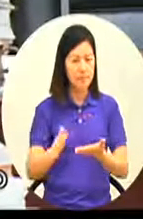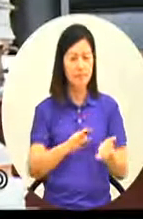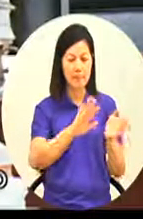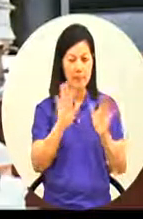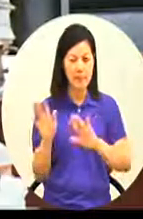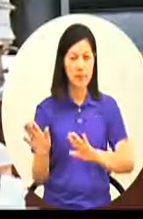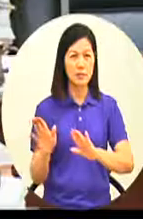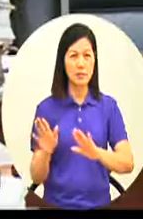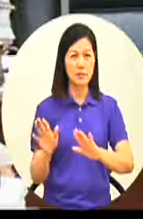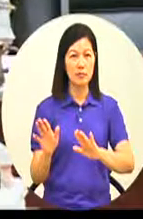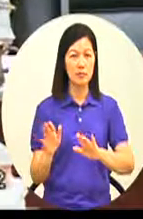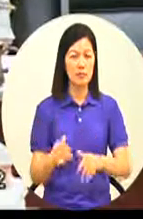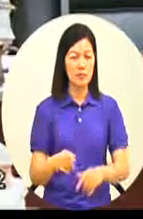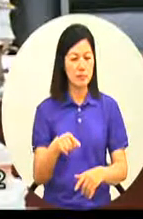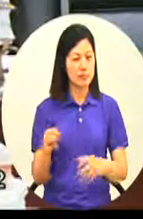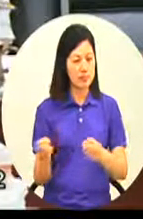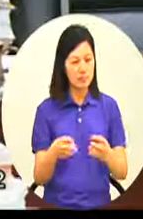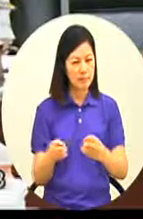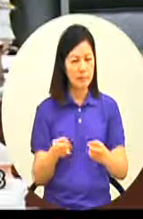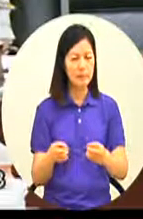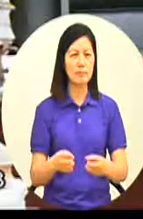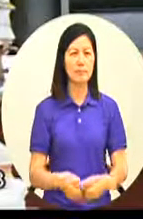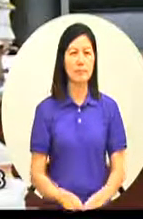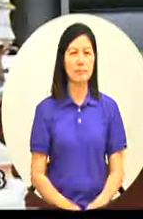的一个讨论那这个是。